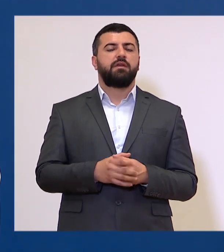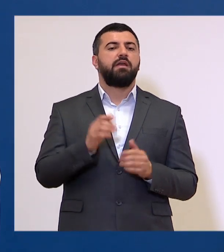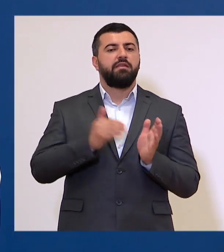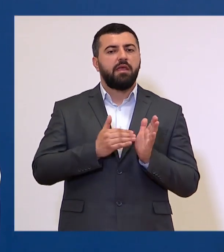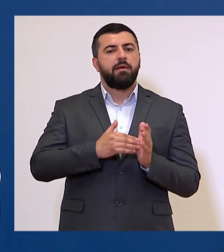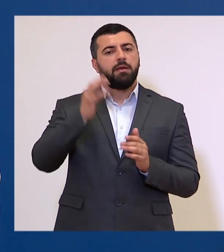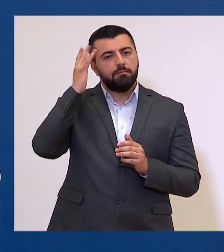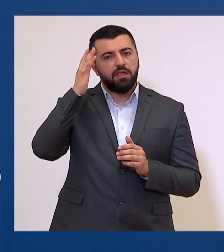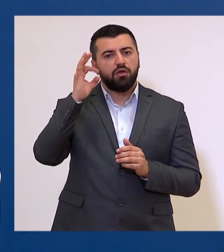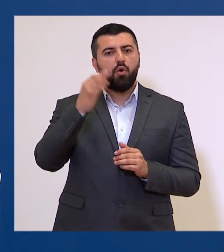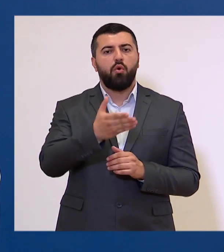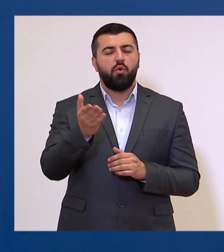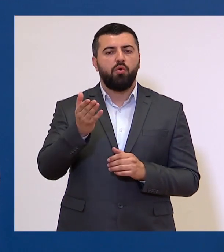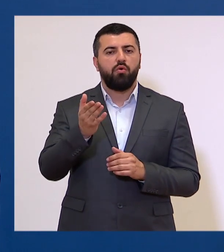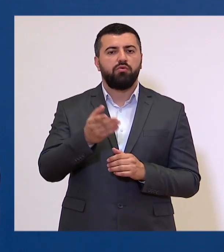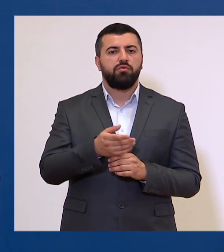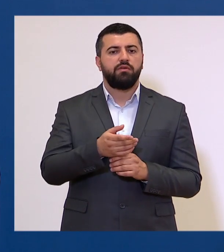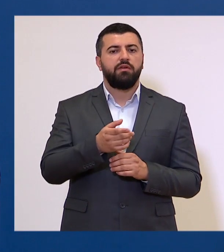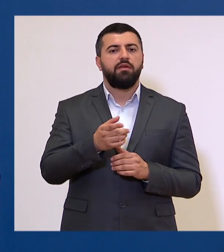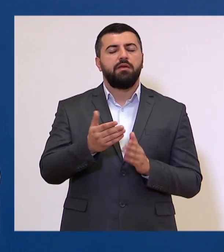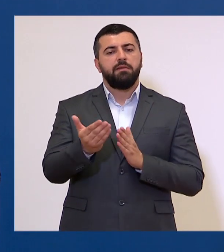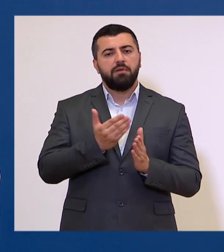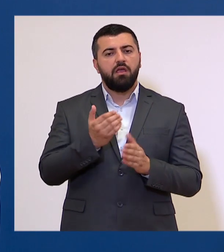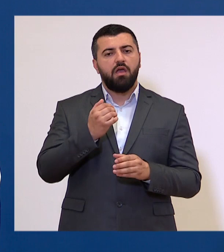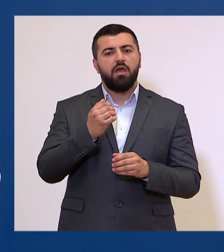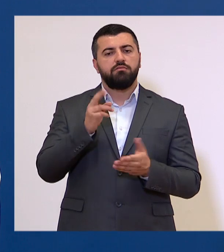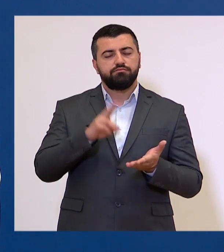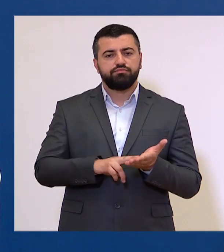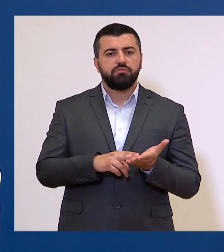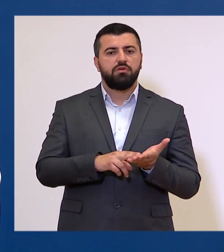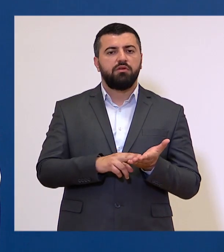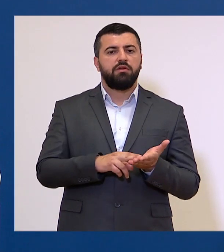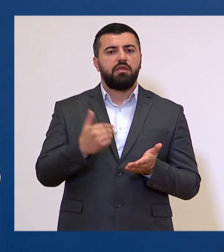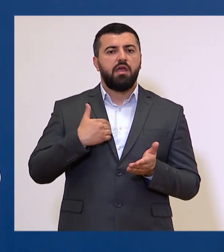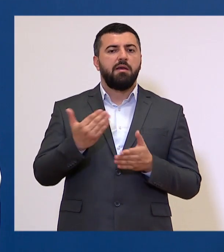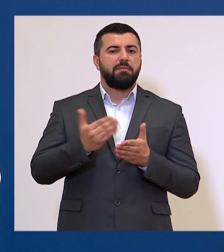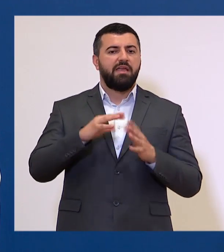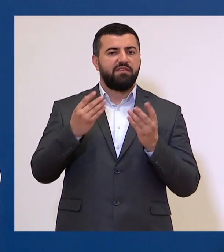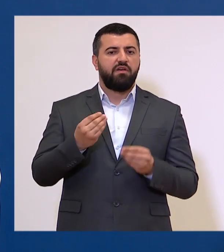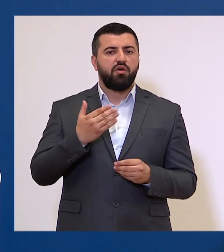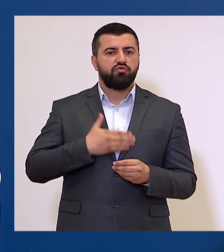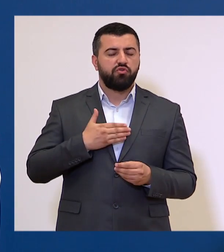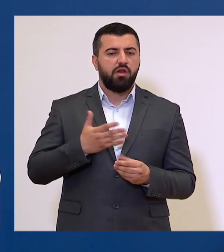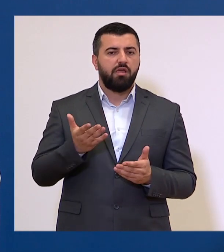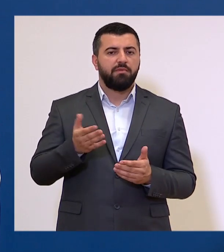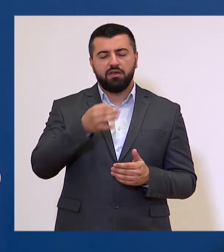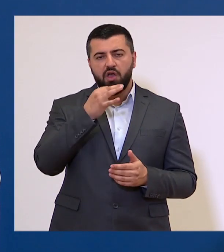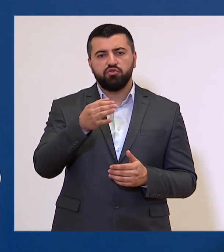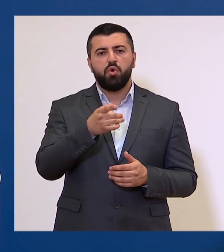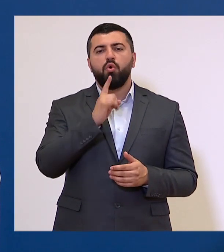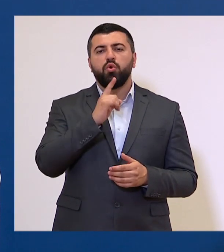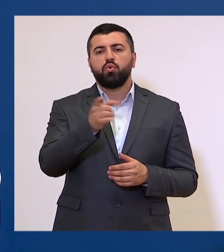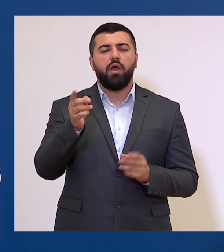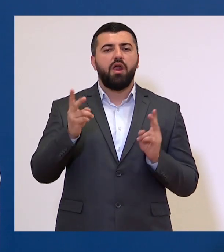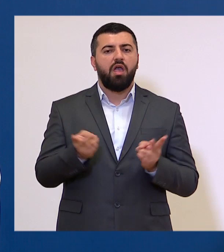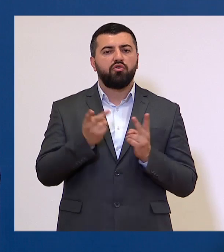Svakako treba voditi računa o tome da se djeluje preventivno. Ja prije svega želim da kažem da oni koji su